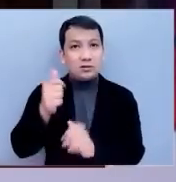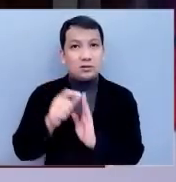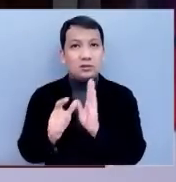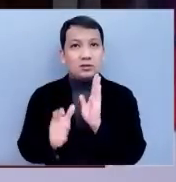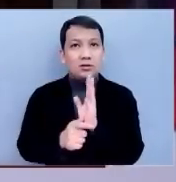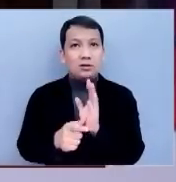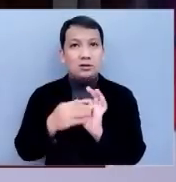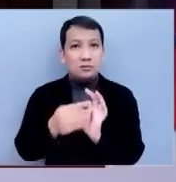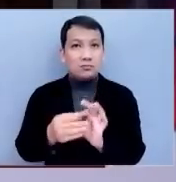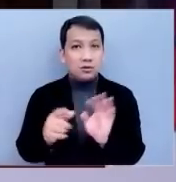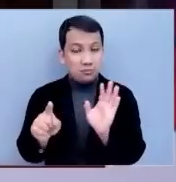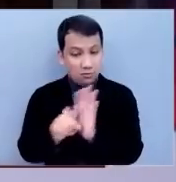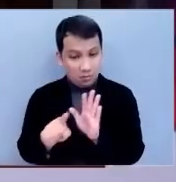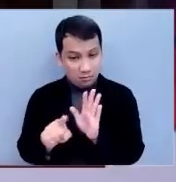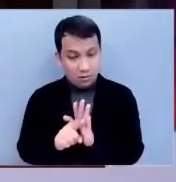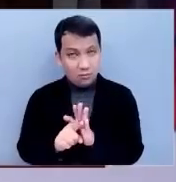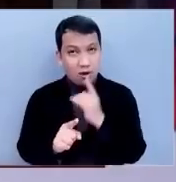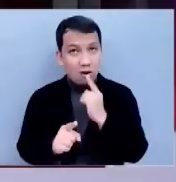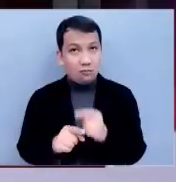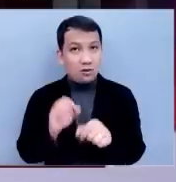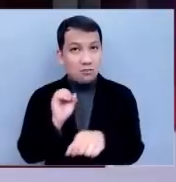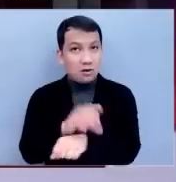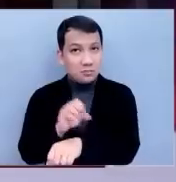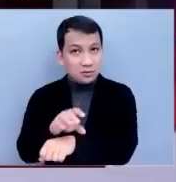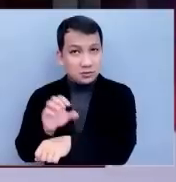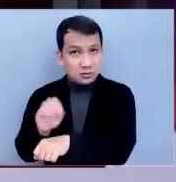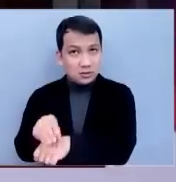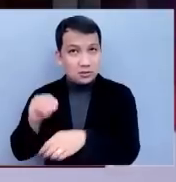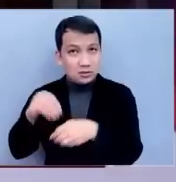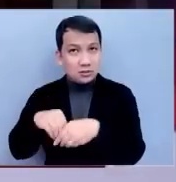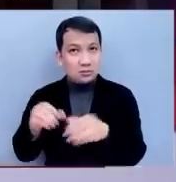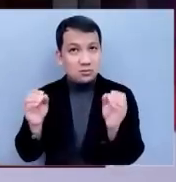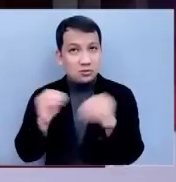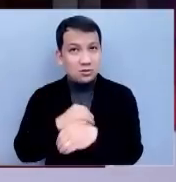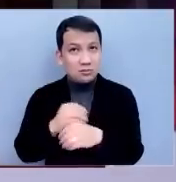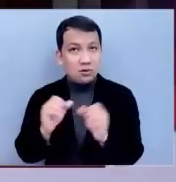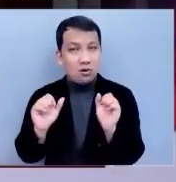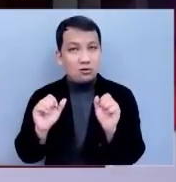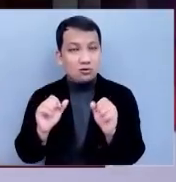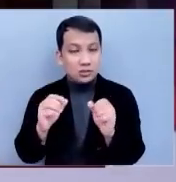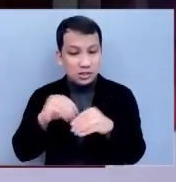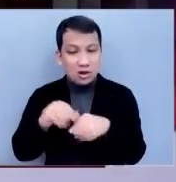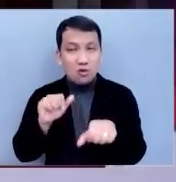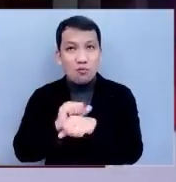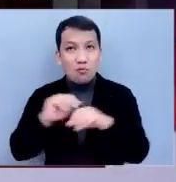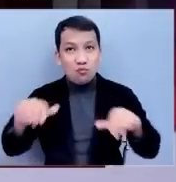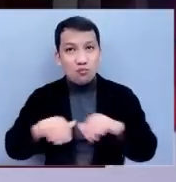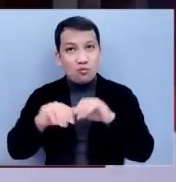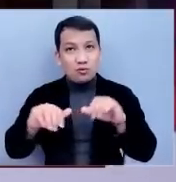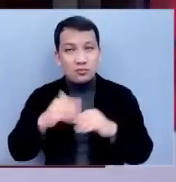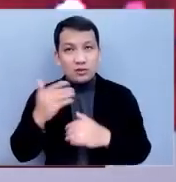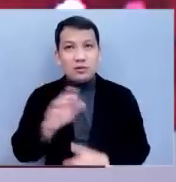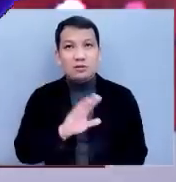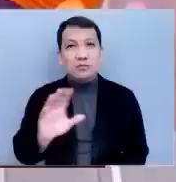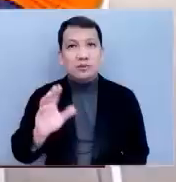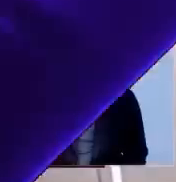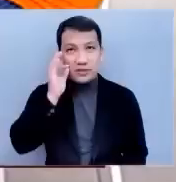panukalang ipagbawal ang mga nagkakalat ng chismis sa trabaho, nasa frontline ang balitang yan si Faith Del Mundo.